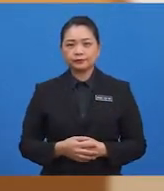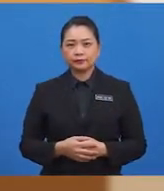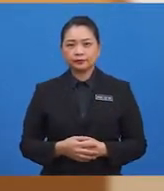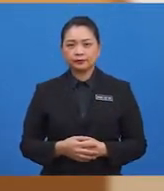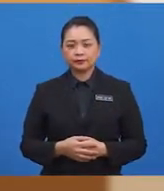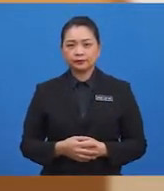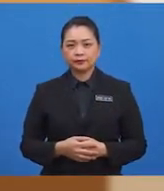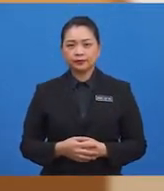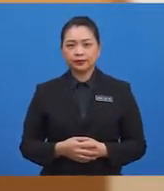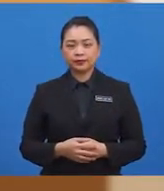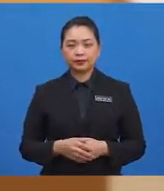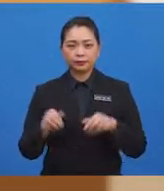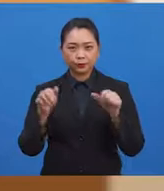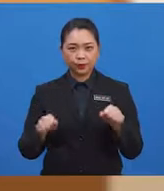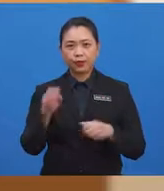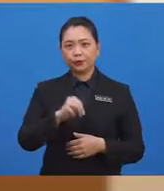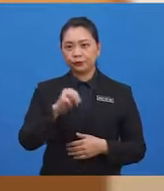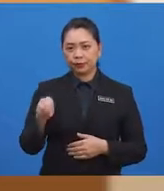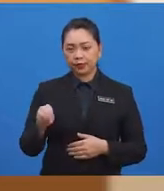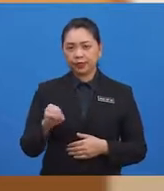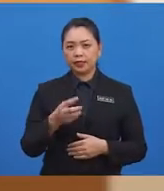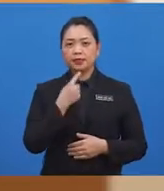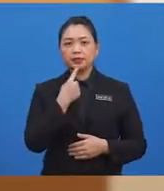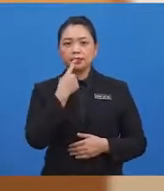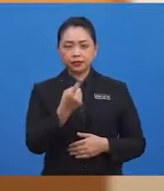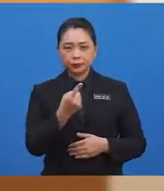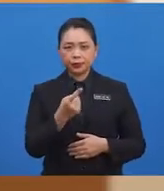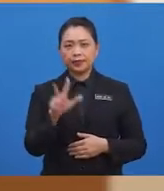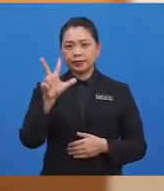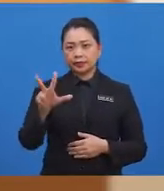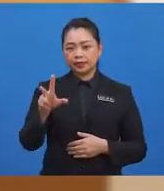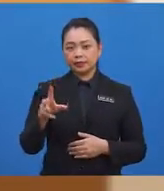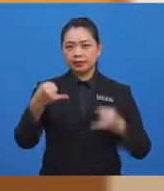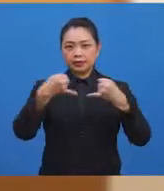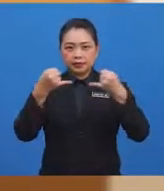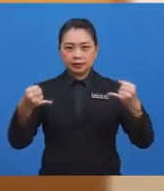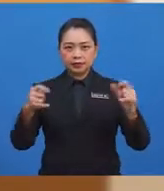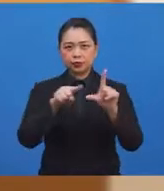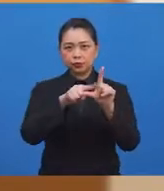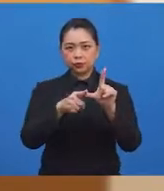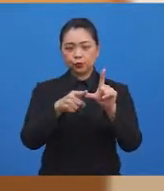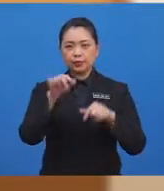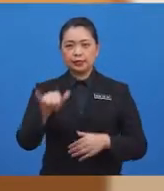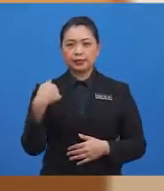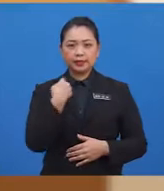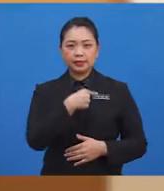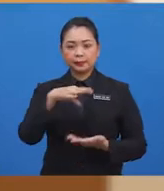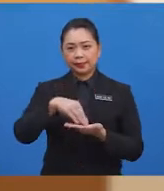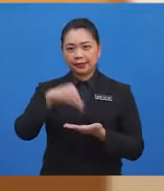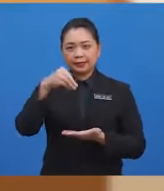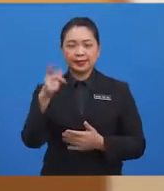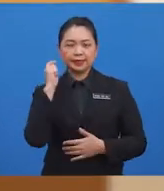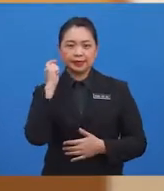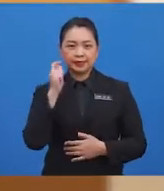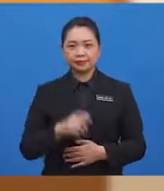Boleh murid-murid sebutkan semula tiga jenis sudut yang kita pelajari sebentar tadi?